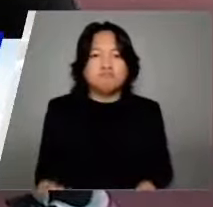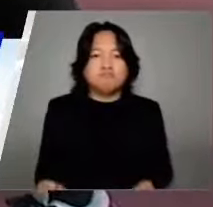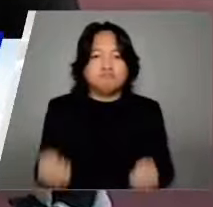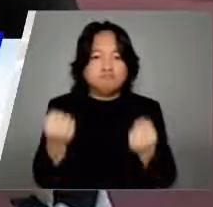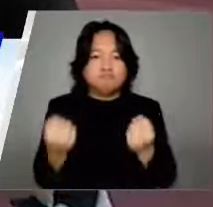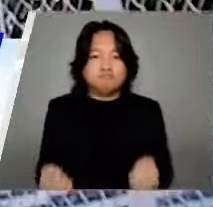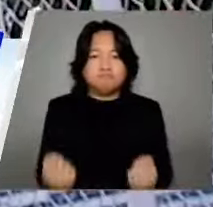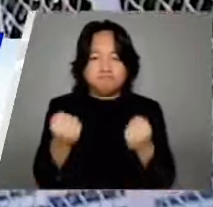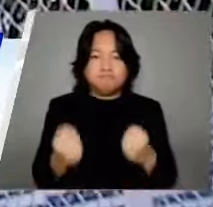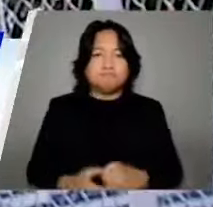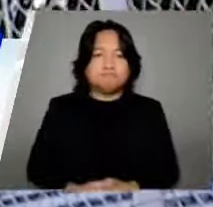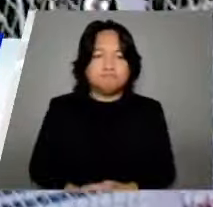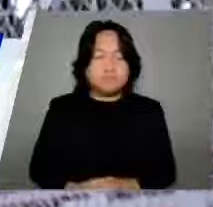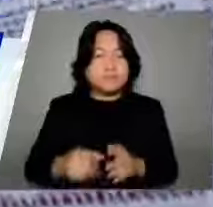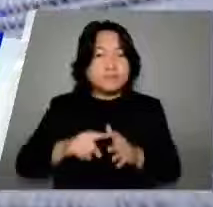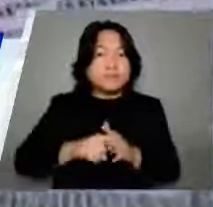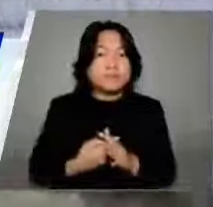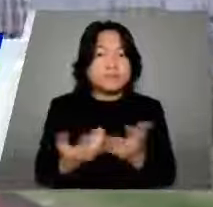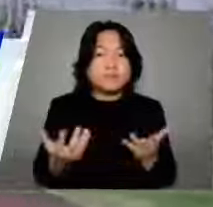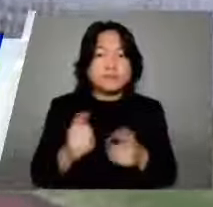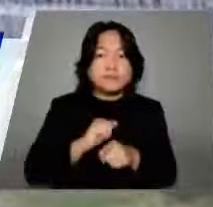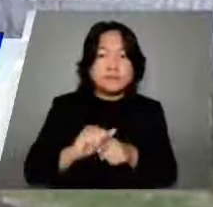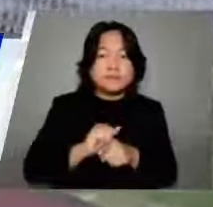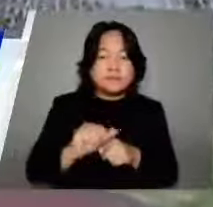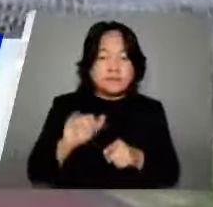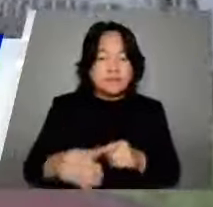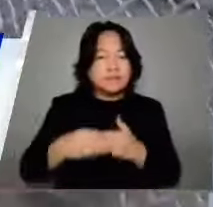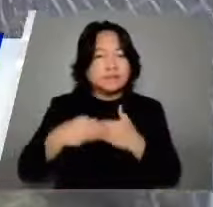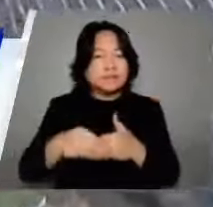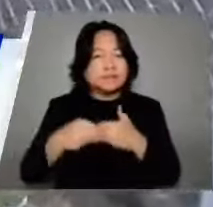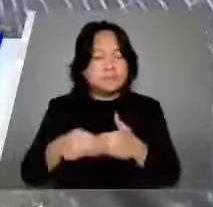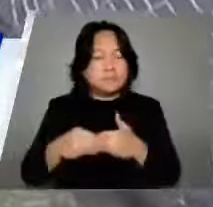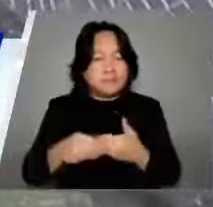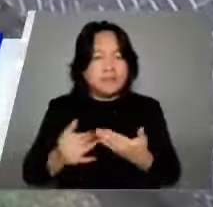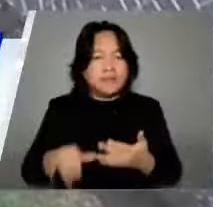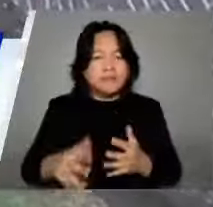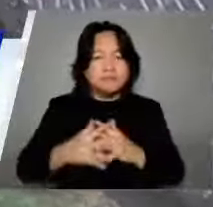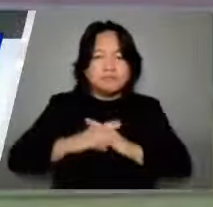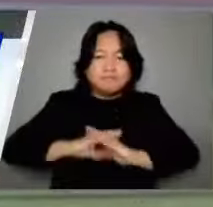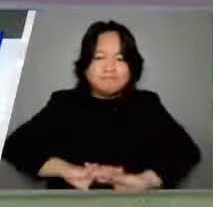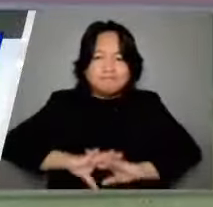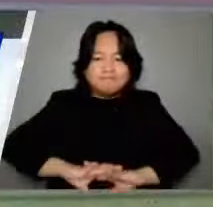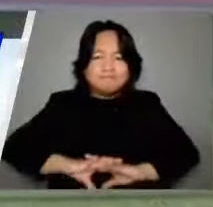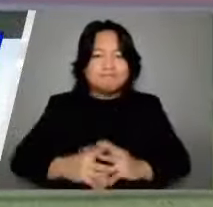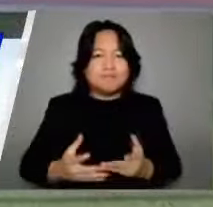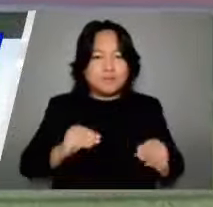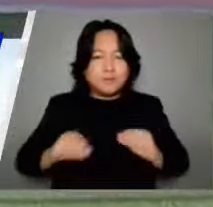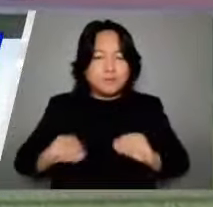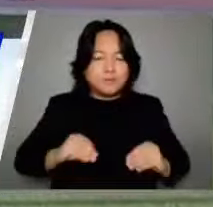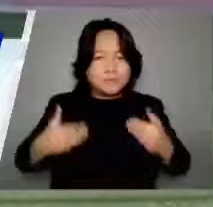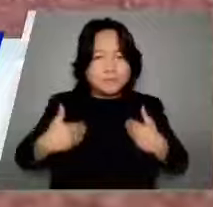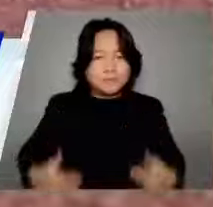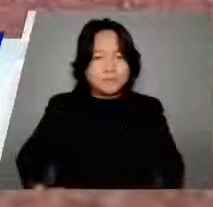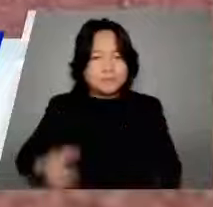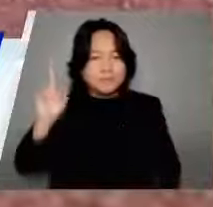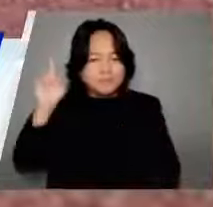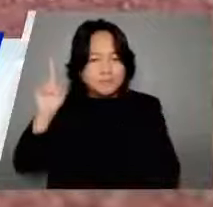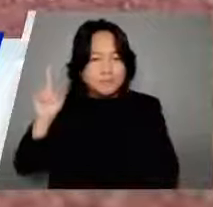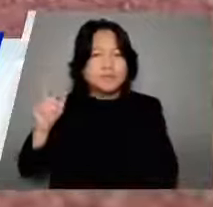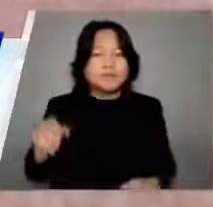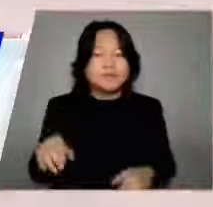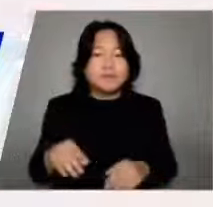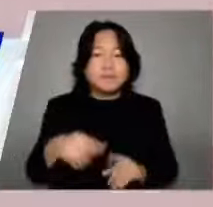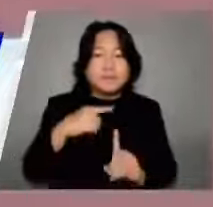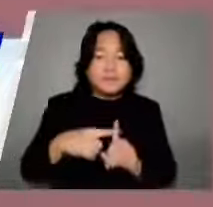1, 2, 3. Inumpisahan ang training sa flexibility, stretches at movements at ilang rounds ng jogging sa